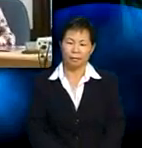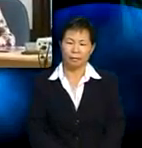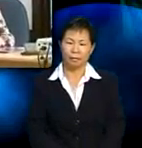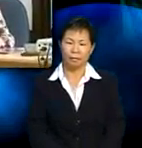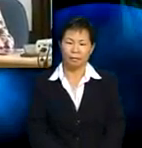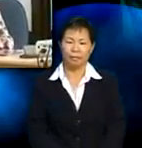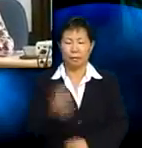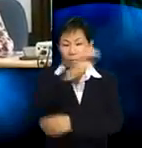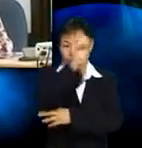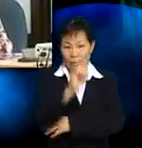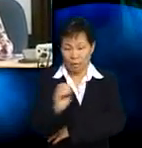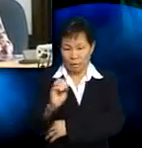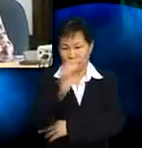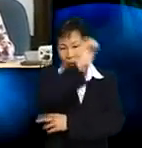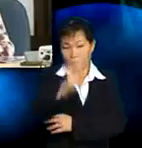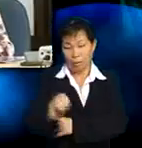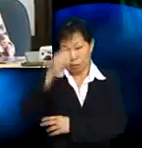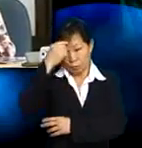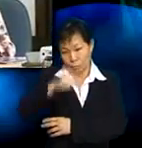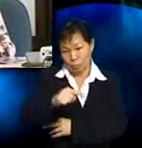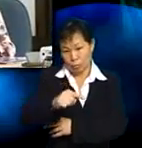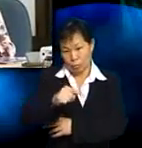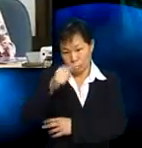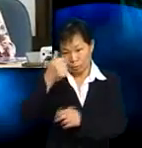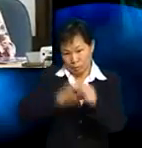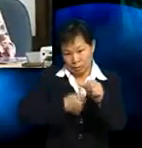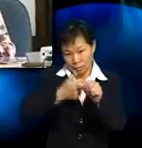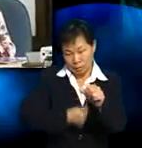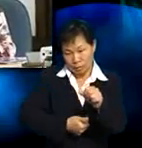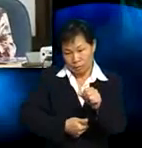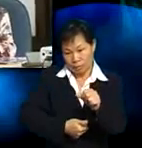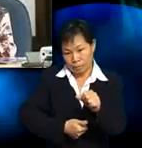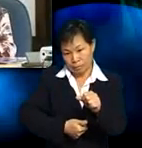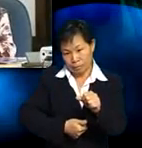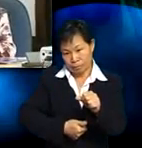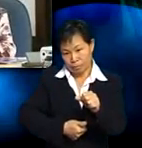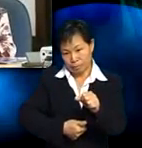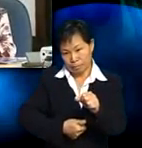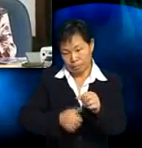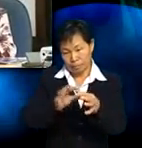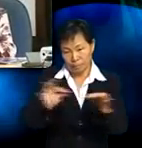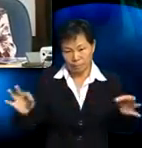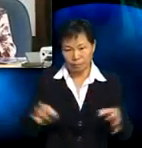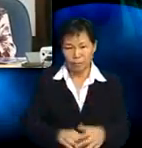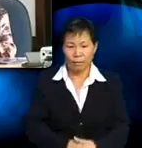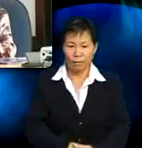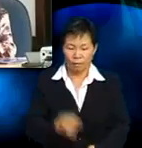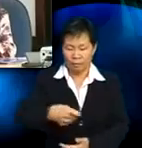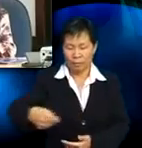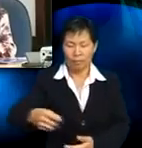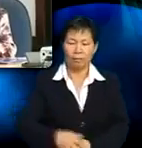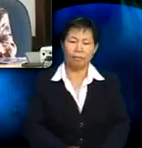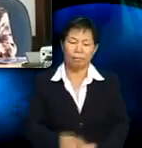ini adalah markah kamu untuk setiap konstruk kamu udah turunkan tentang di sini